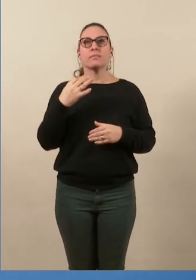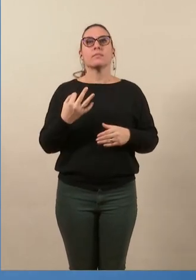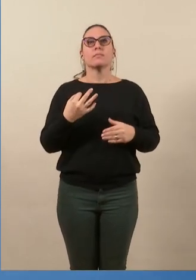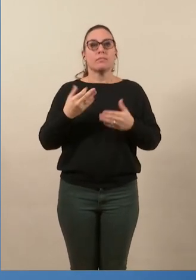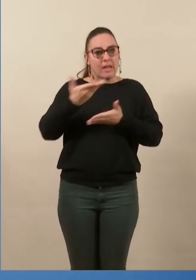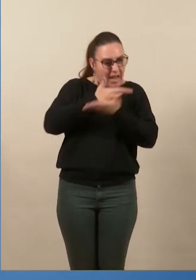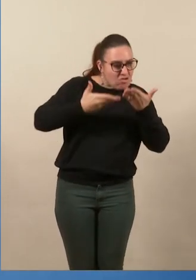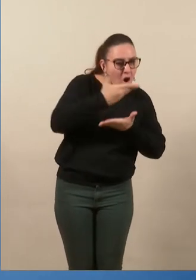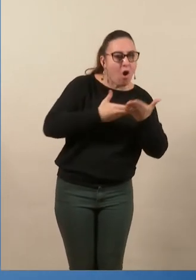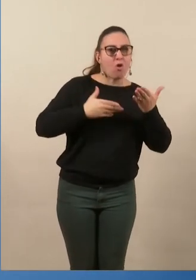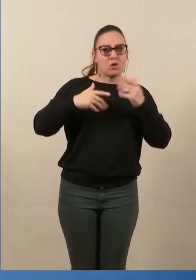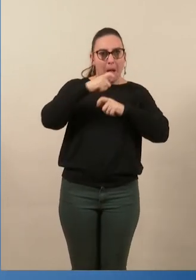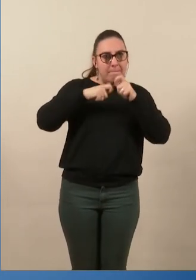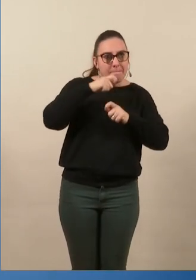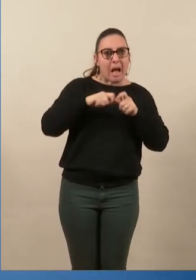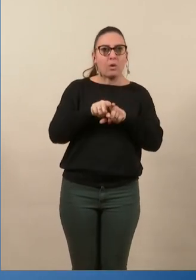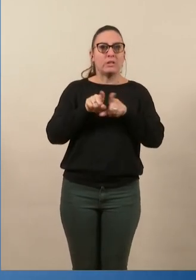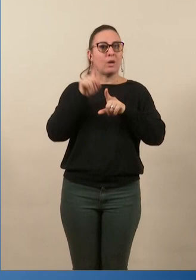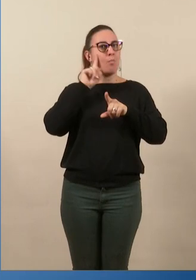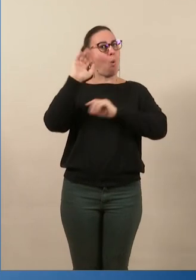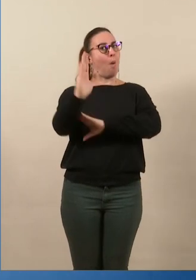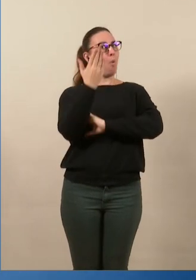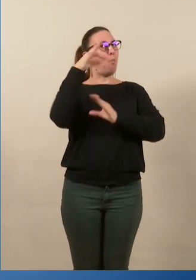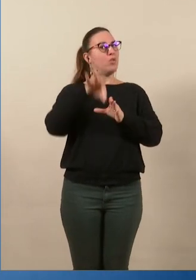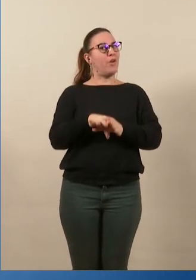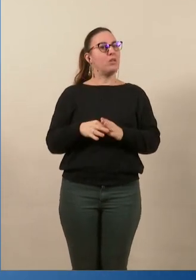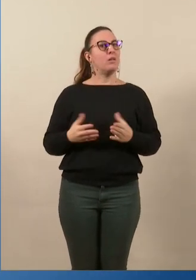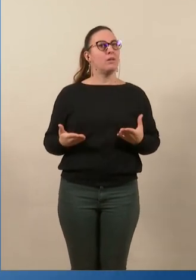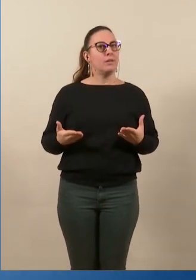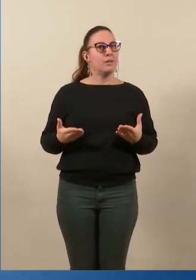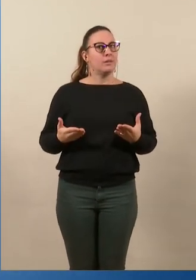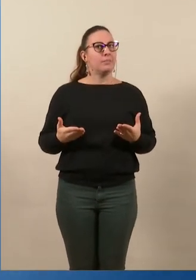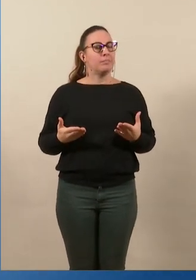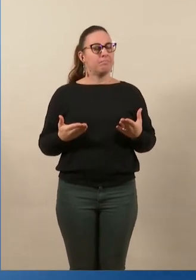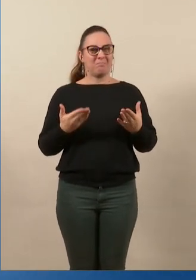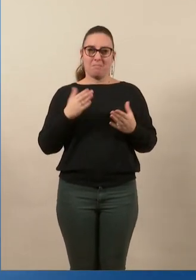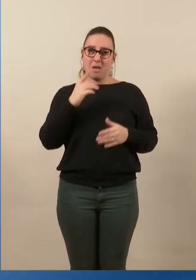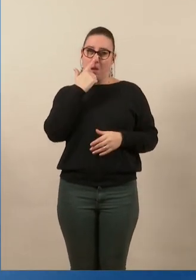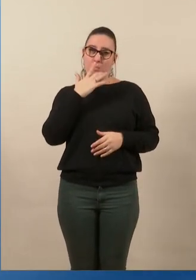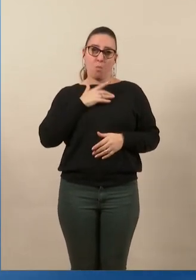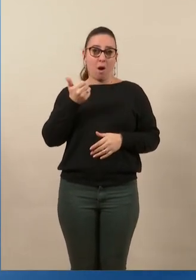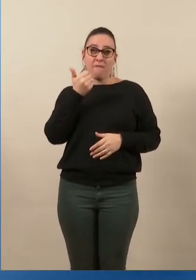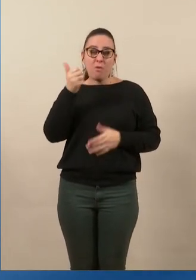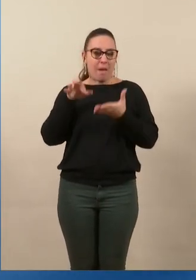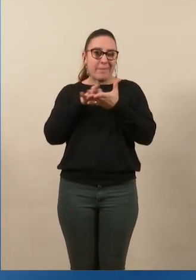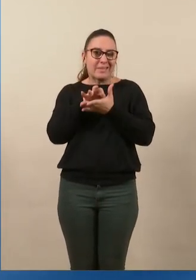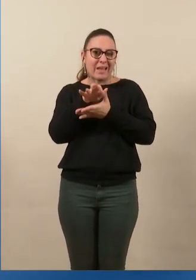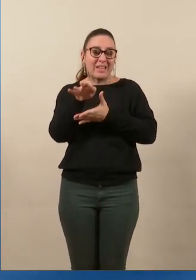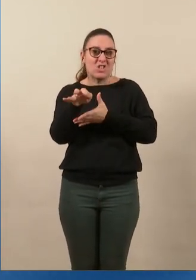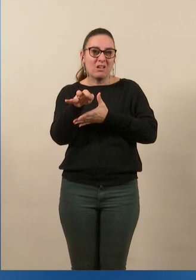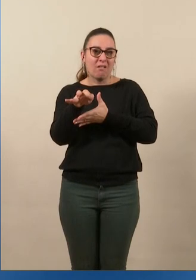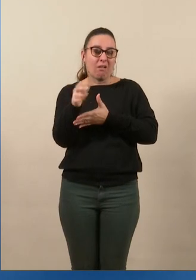parlons puisque vous nous les soumettez au conseil municipal mais je pense que en faisant ainsi vous nuisez considérablement à la